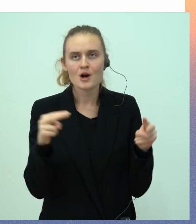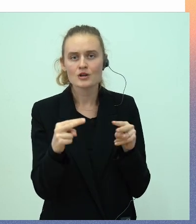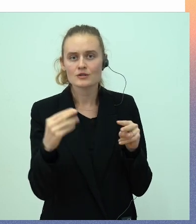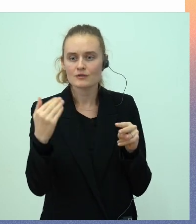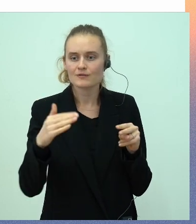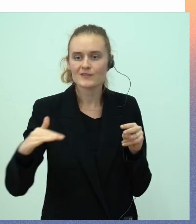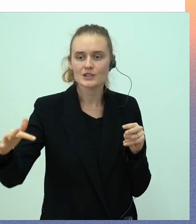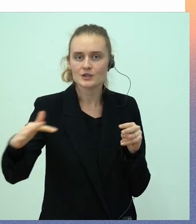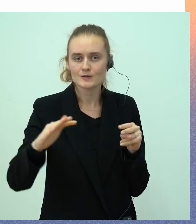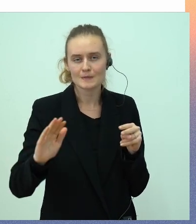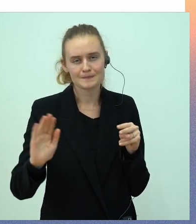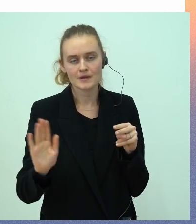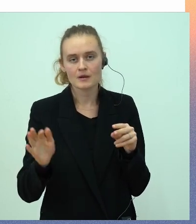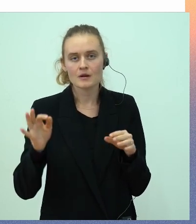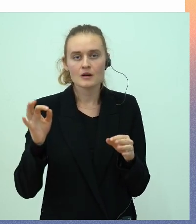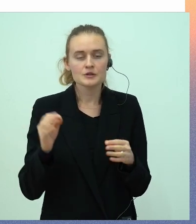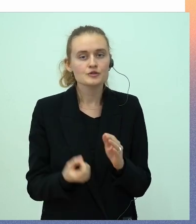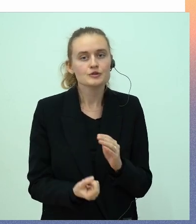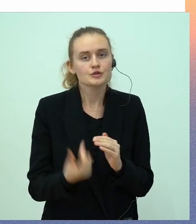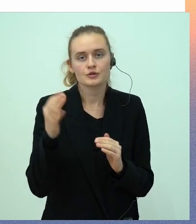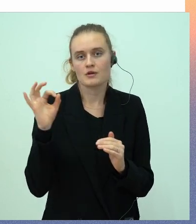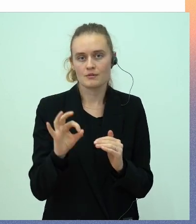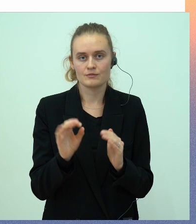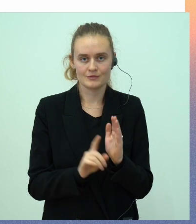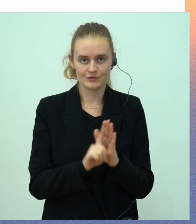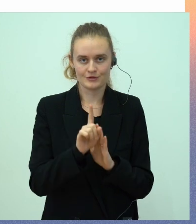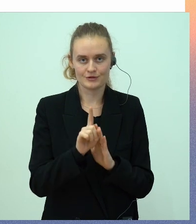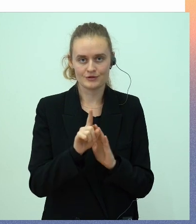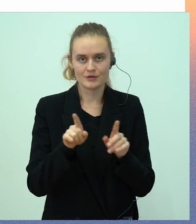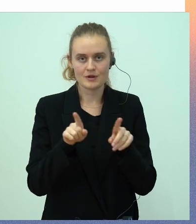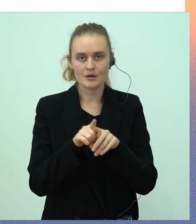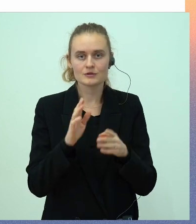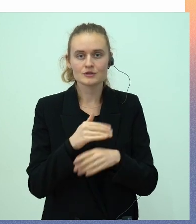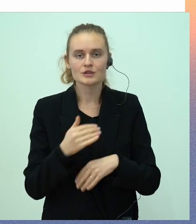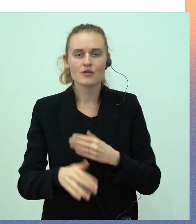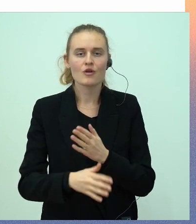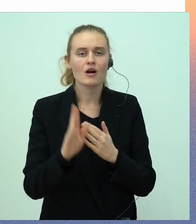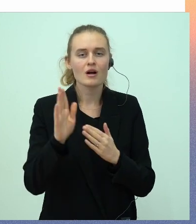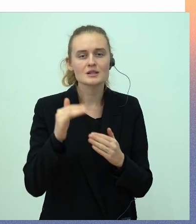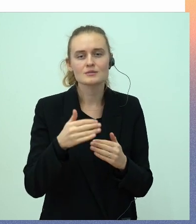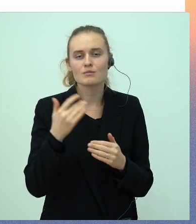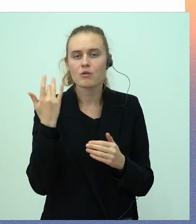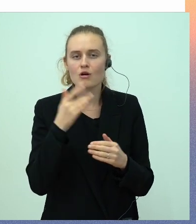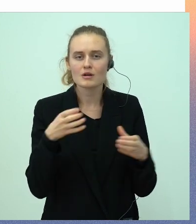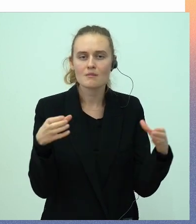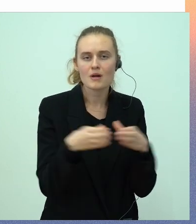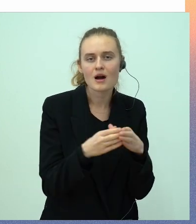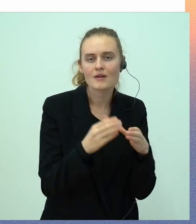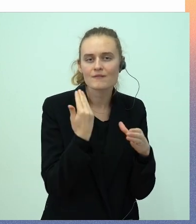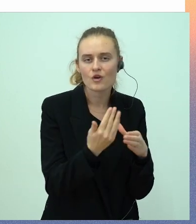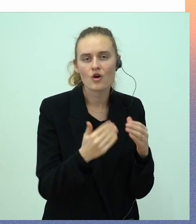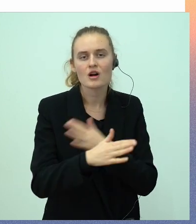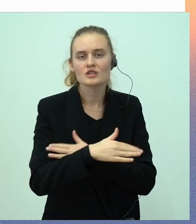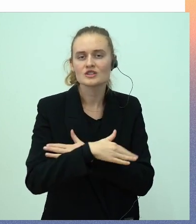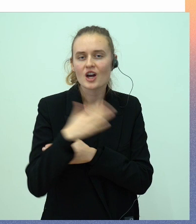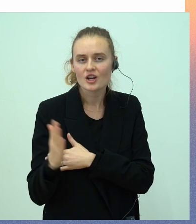visuomenės. Antisemitizmas dažniausiai kyla iš kraštutinių dešiniųjų grupių. Mums tenka